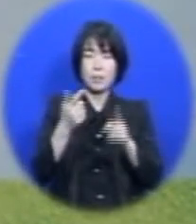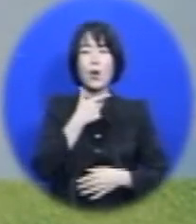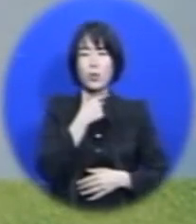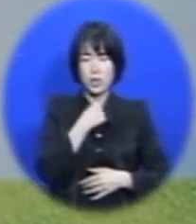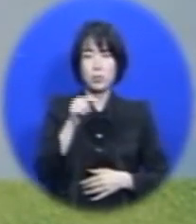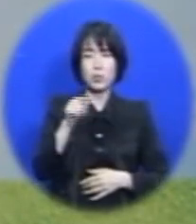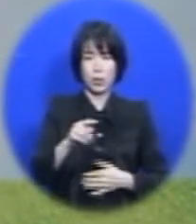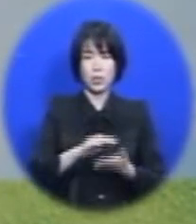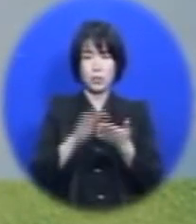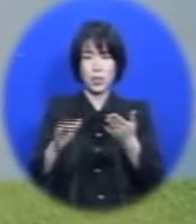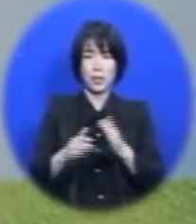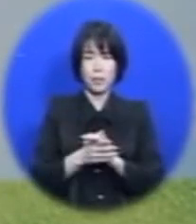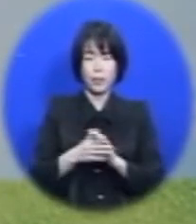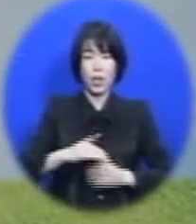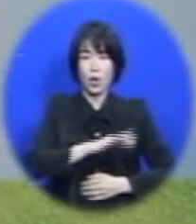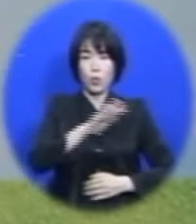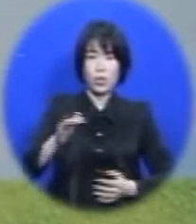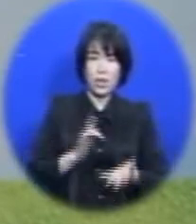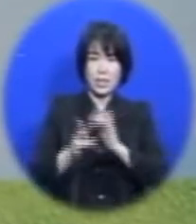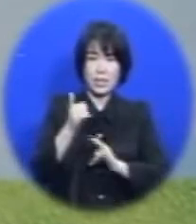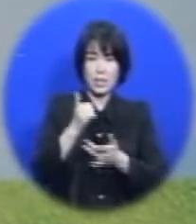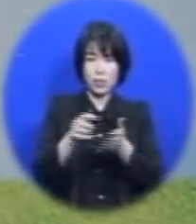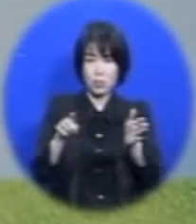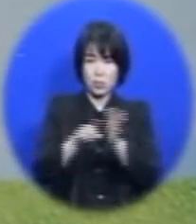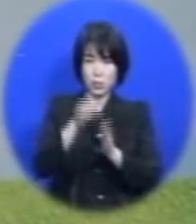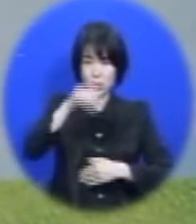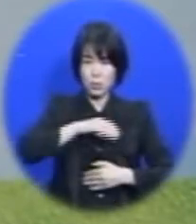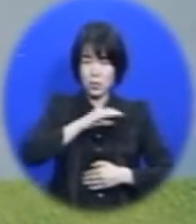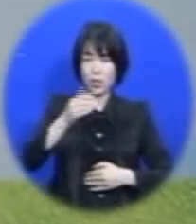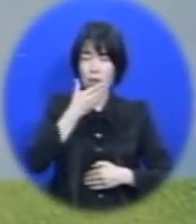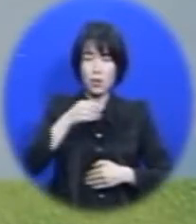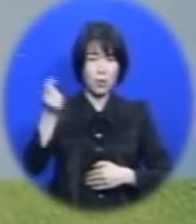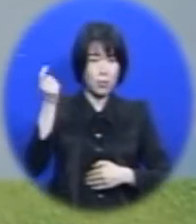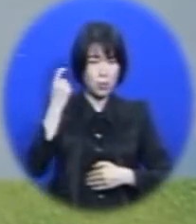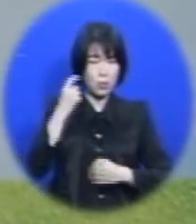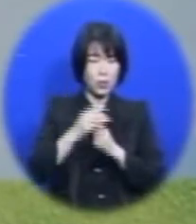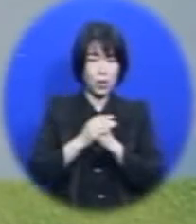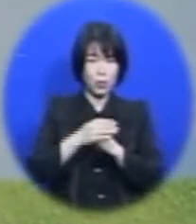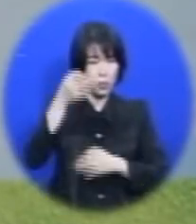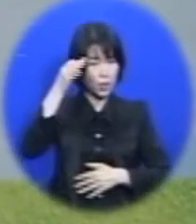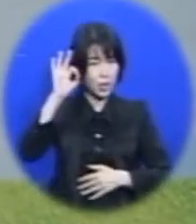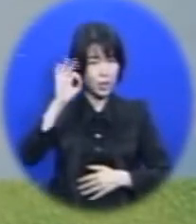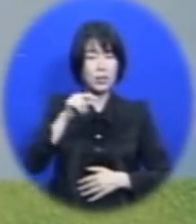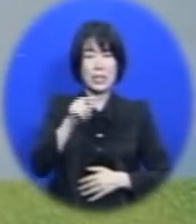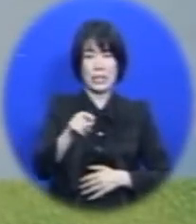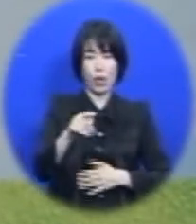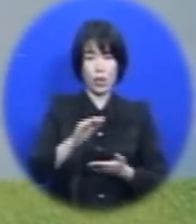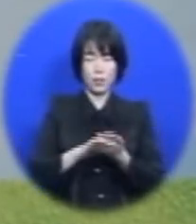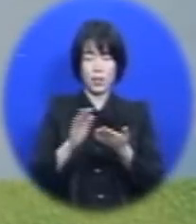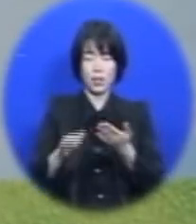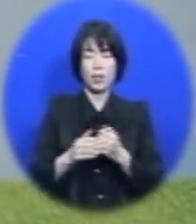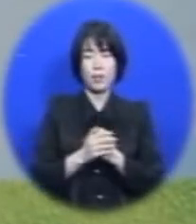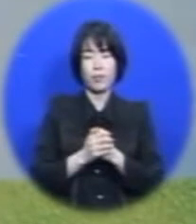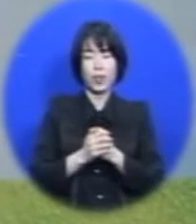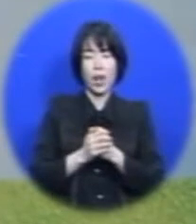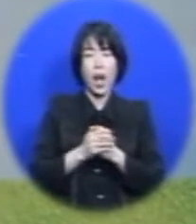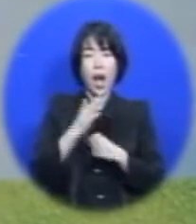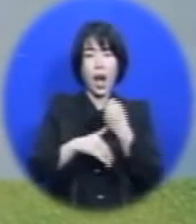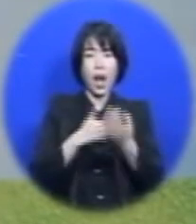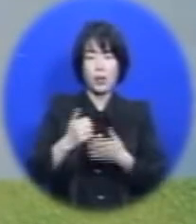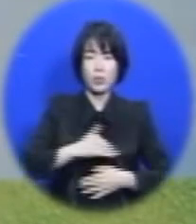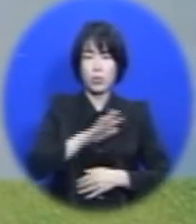겁니다. 우리가 예수님을 믿고 십자가의 복음이라고 깨달은 것이 바로 이것입니다. 하나님은 우리를